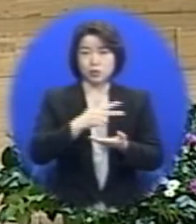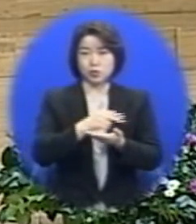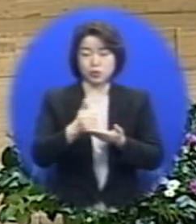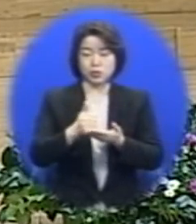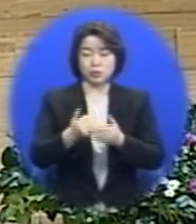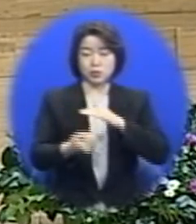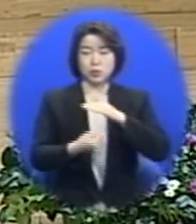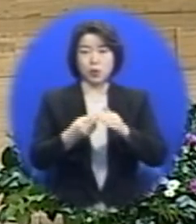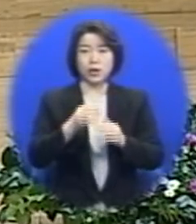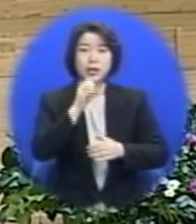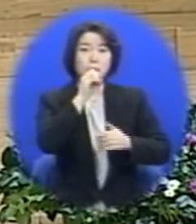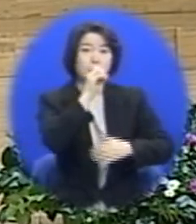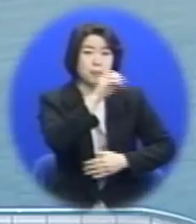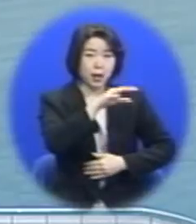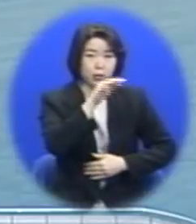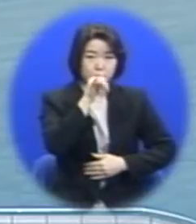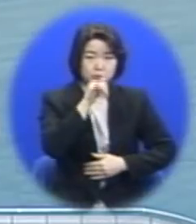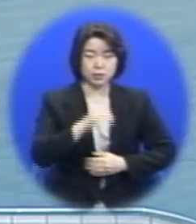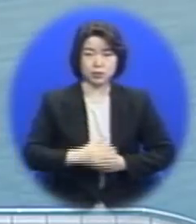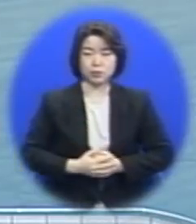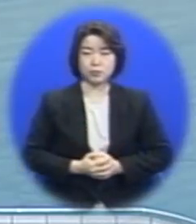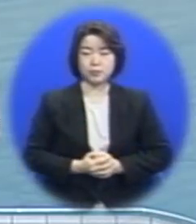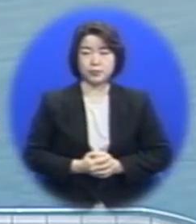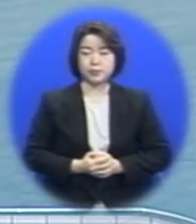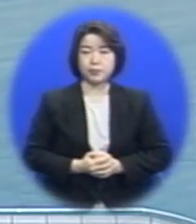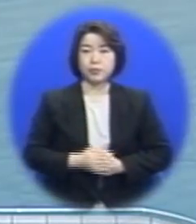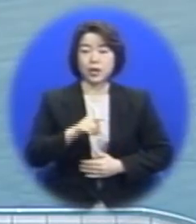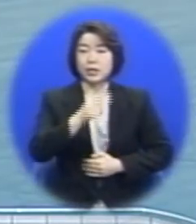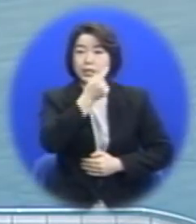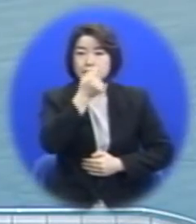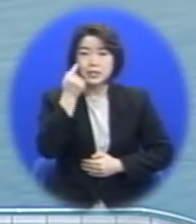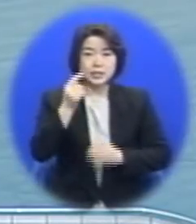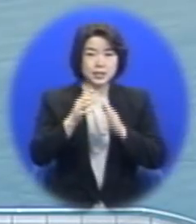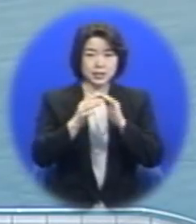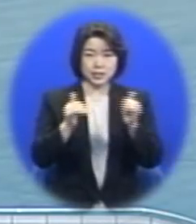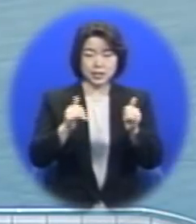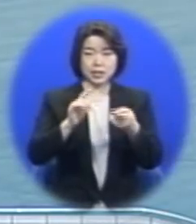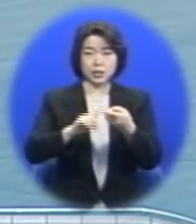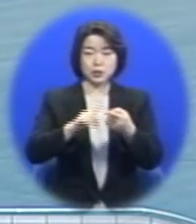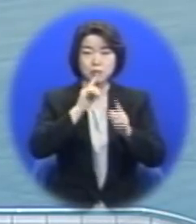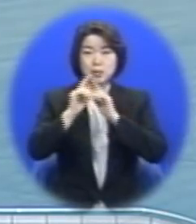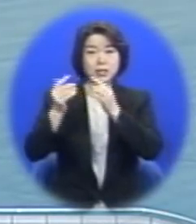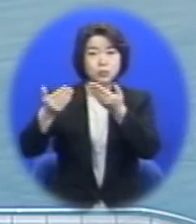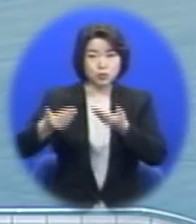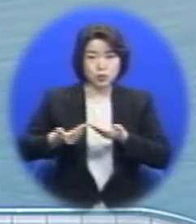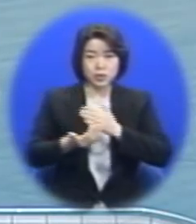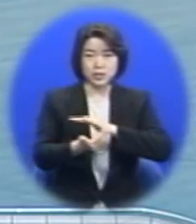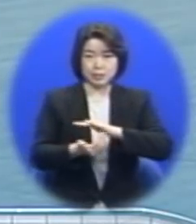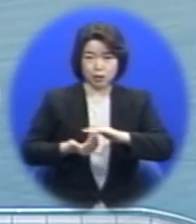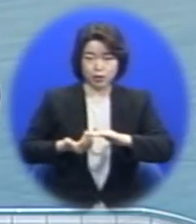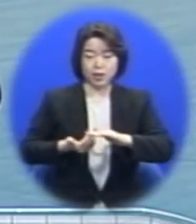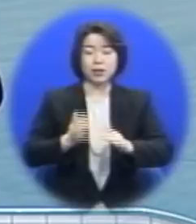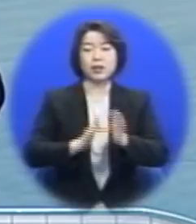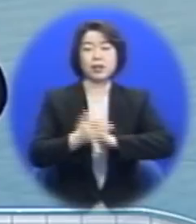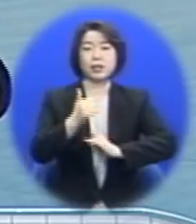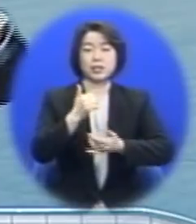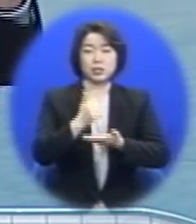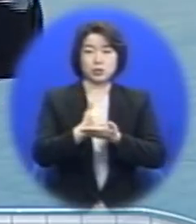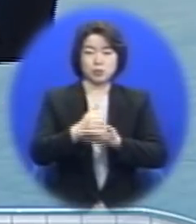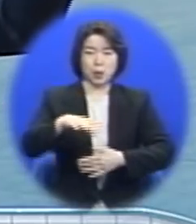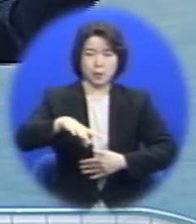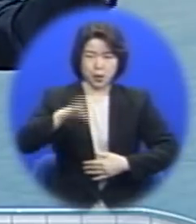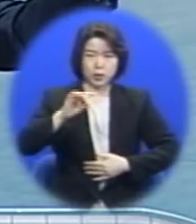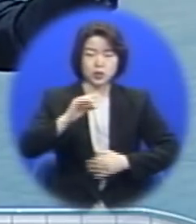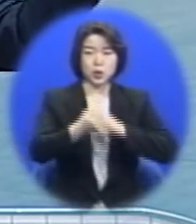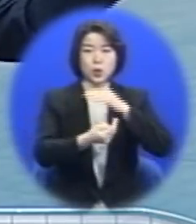요한에게 말씀해주고 계십니다. 이 증인에 대해서 말씀하시기 전에 예수님께서는 먼저 요한에게